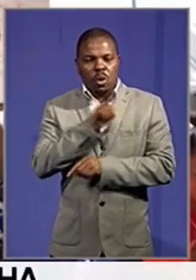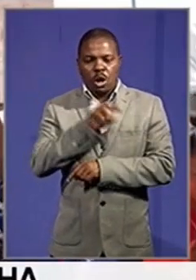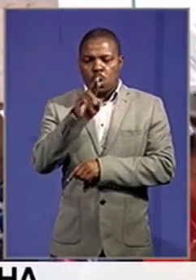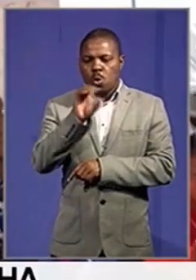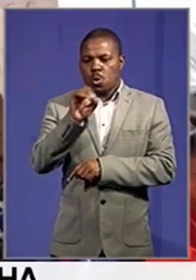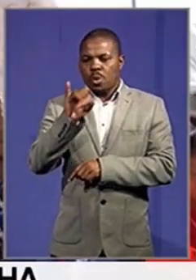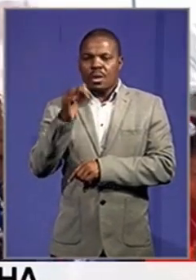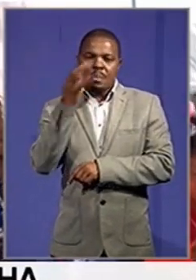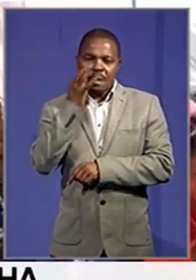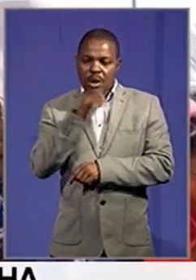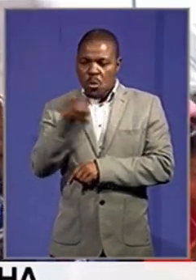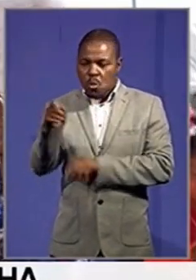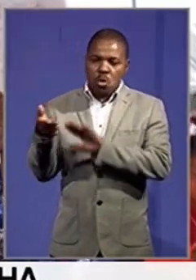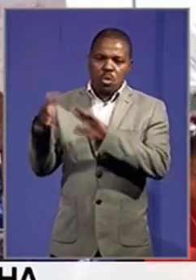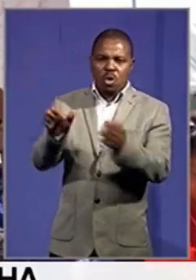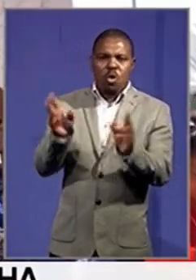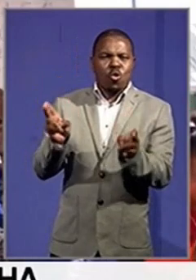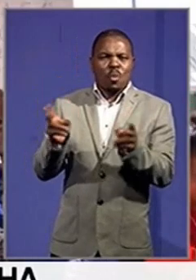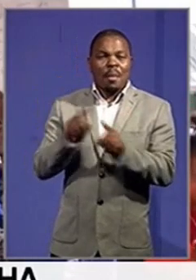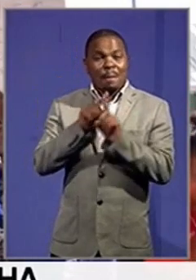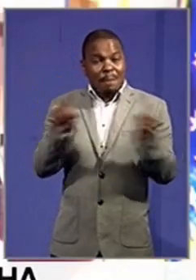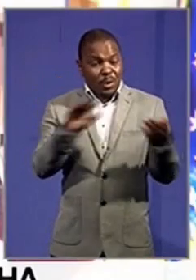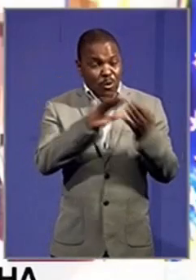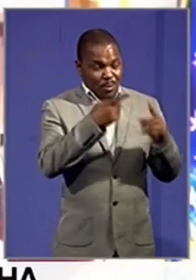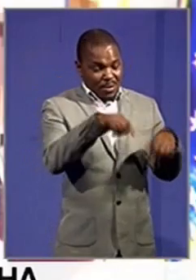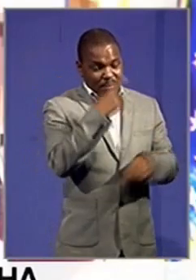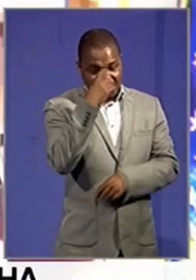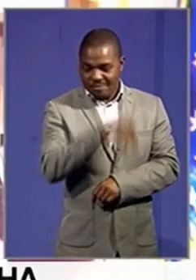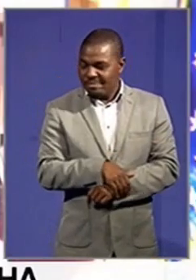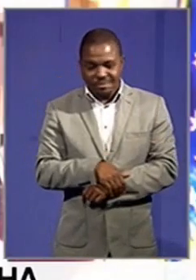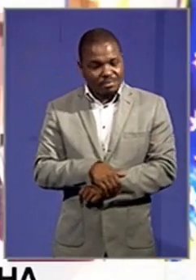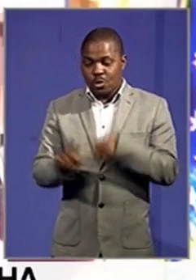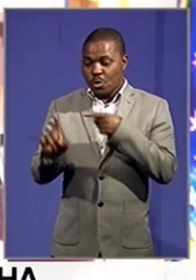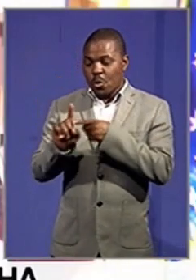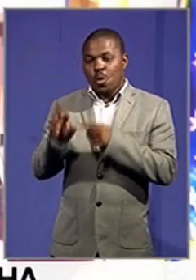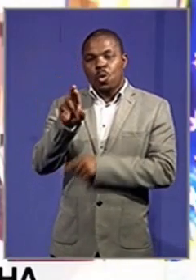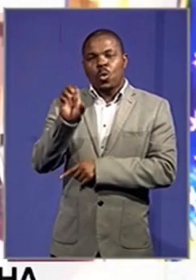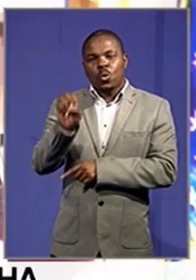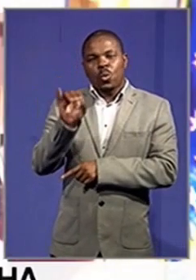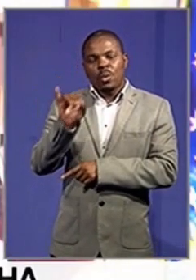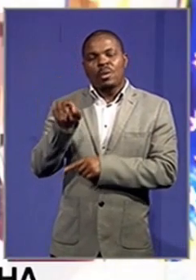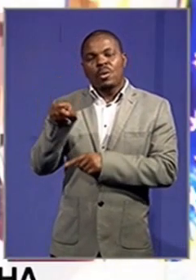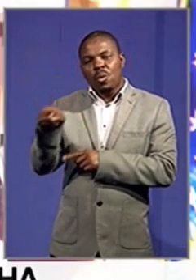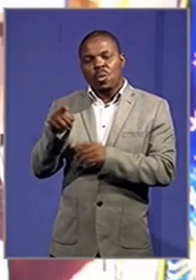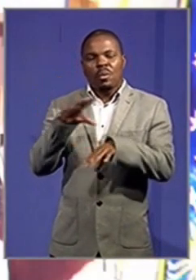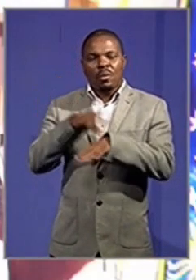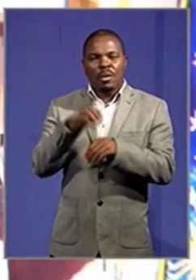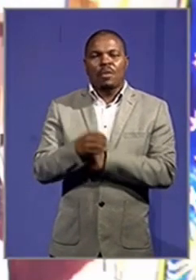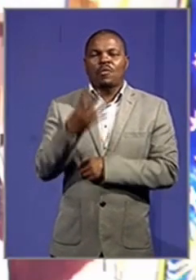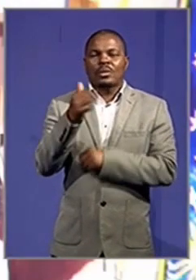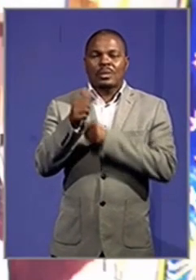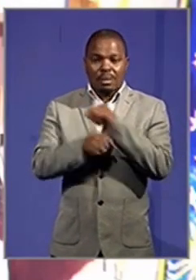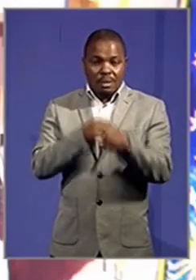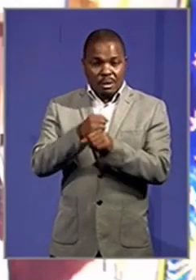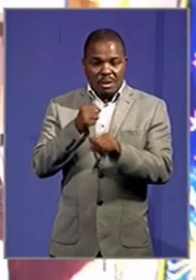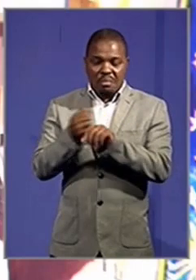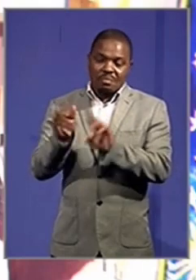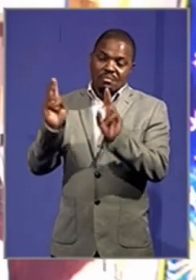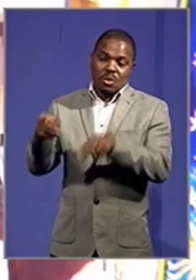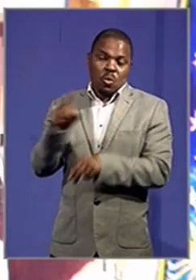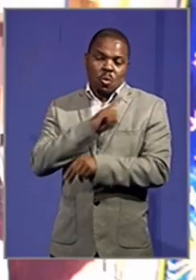ka lebaka la lefu la tlhaho. Fela baahi ba dumela hore Roy ya dilemo di 46 o hlokahetse ka lebaka la dikotsi